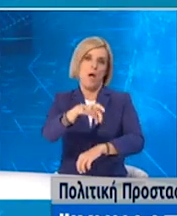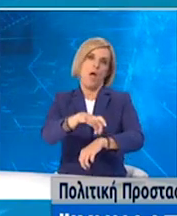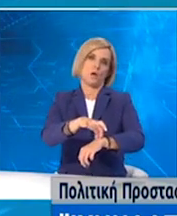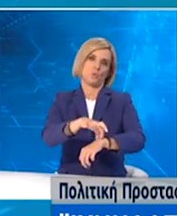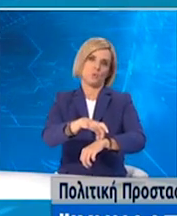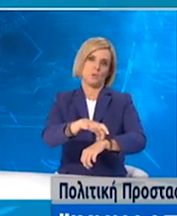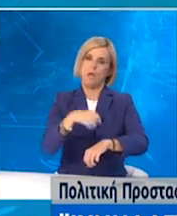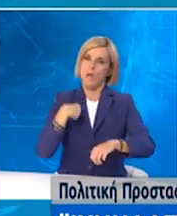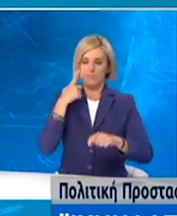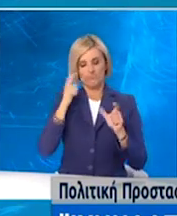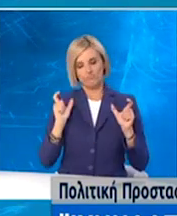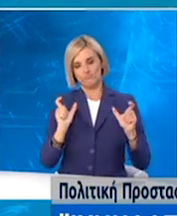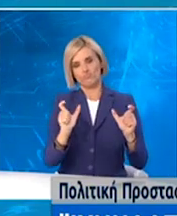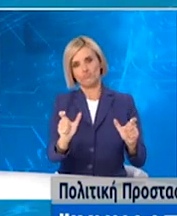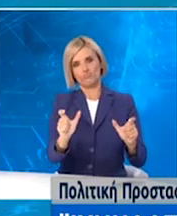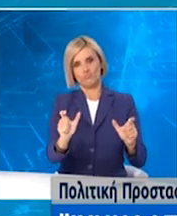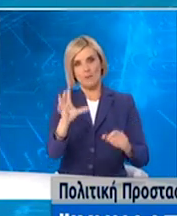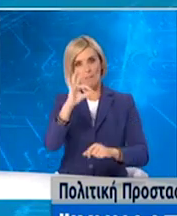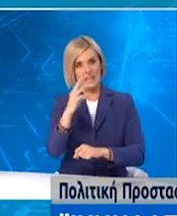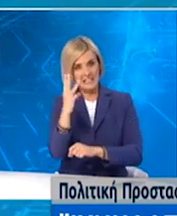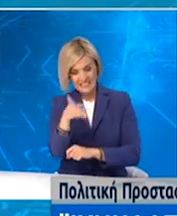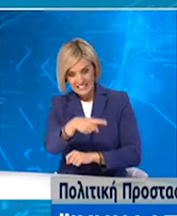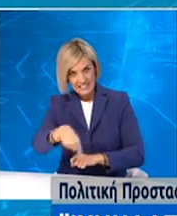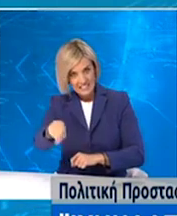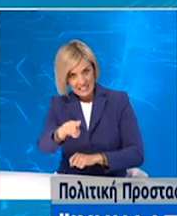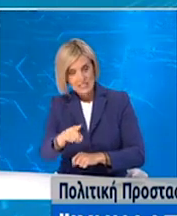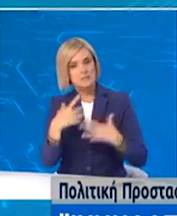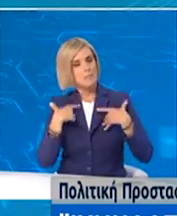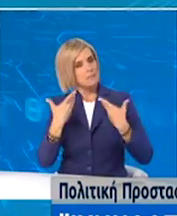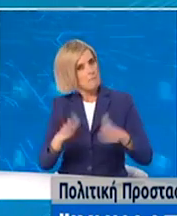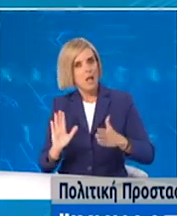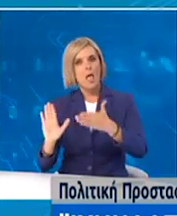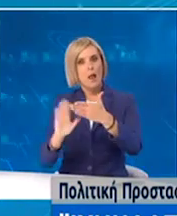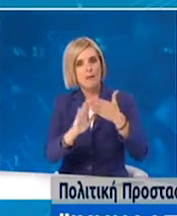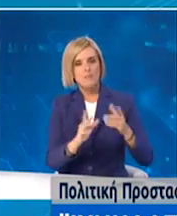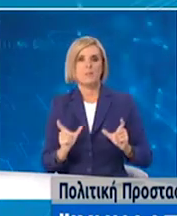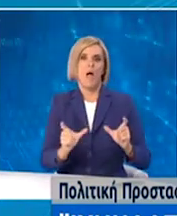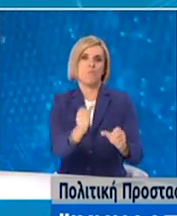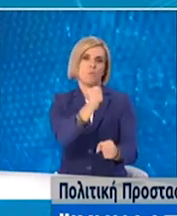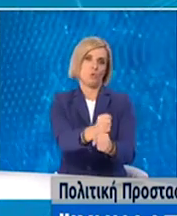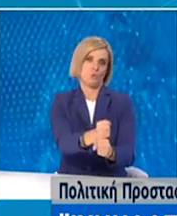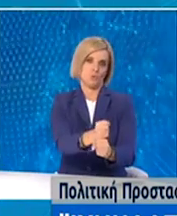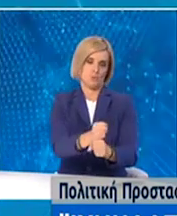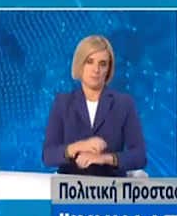σας διαβεβαιώ ότι και οι 53 και οι στενές επαφές τους παραμένουν σε απόλυτη απομόνωση.